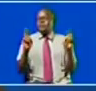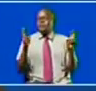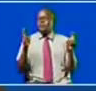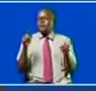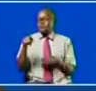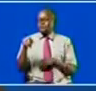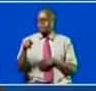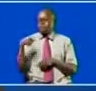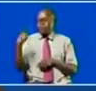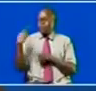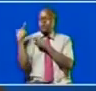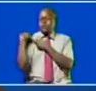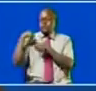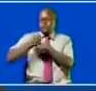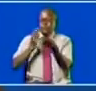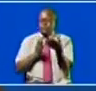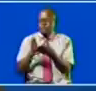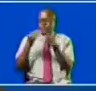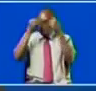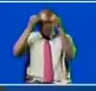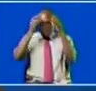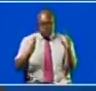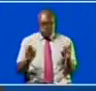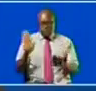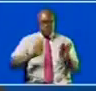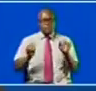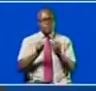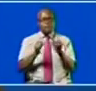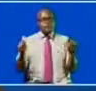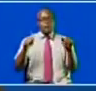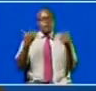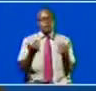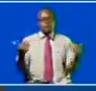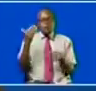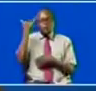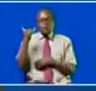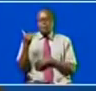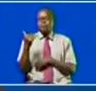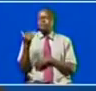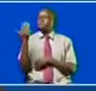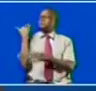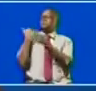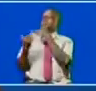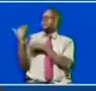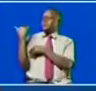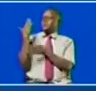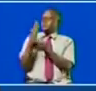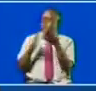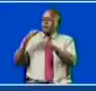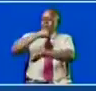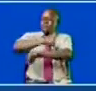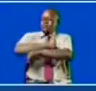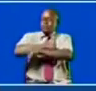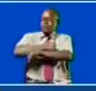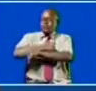nani kuweza kudumisha nidhamu miongoni mwa wanafunzi ama watoto, kwa sababu katika siku ambazo zimepita shule zimekuwa